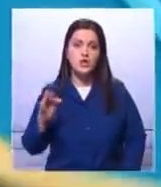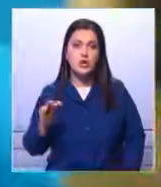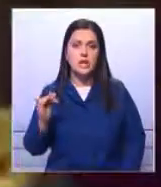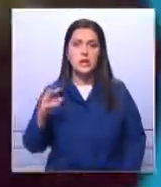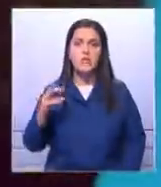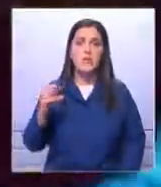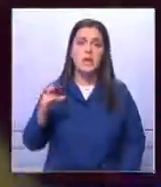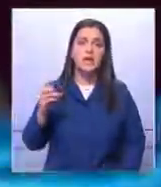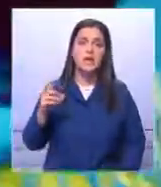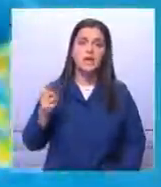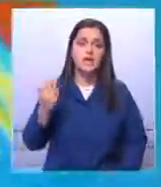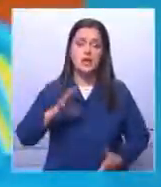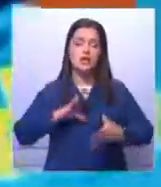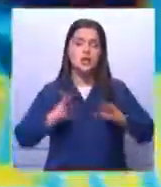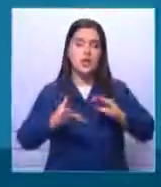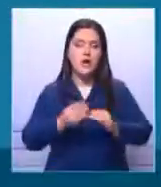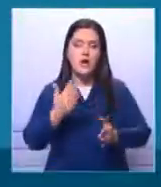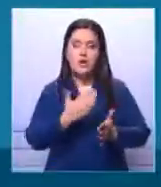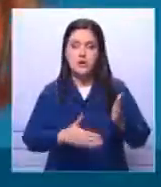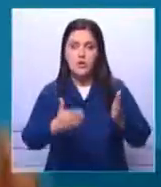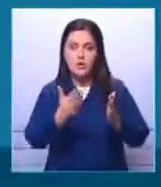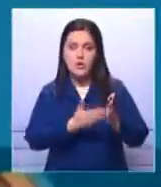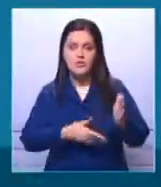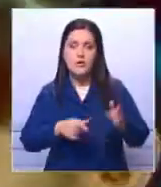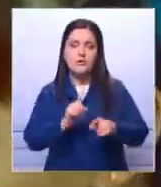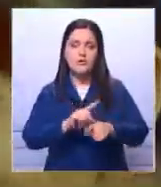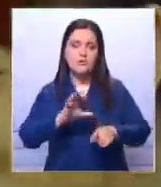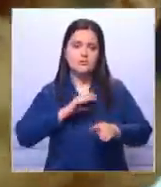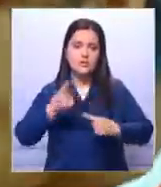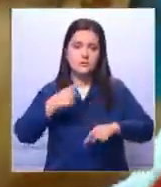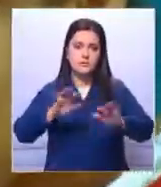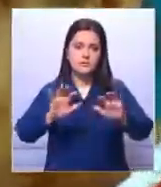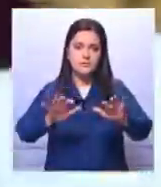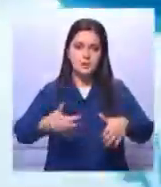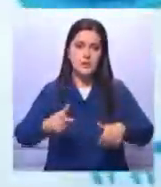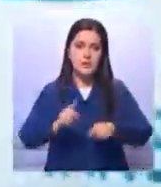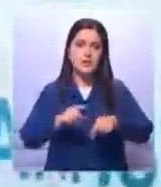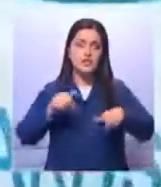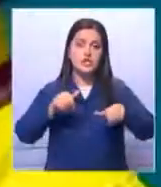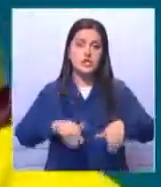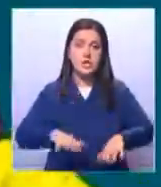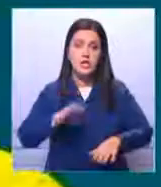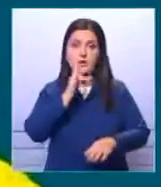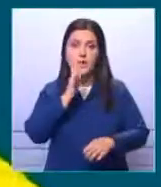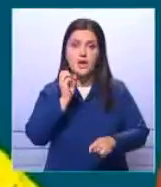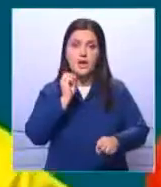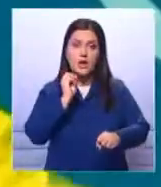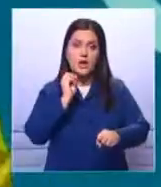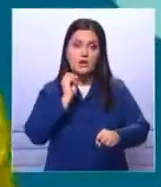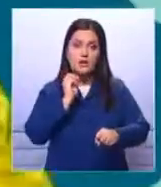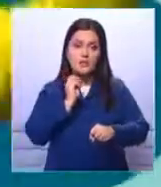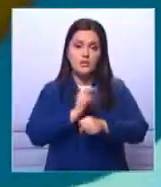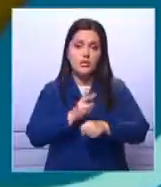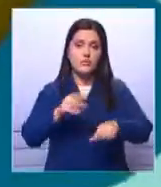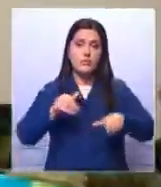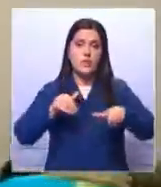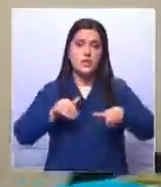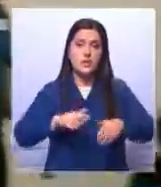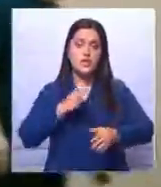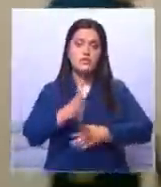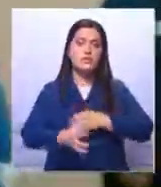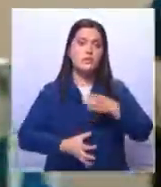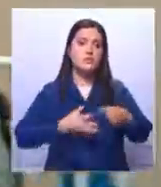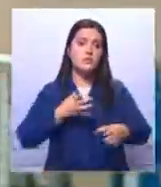и Майя Манеза. Их результаты аннулированы, а награды отозваны. Сообщается, что решения о сроках дисквалификации будут